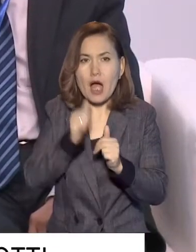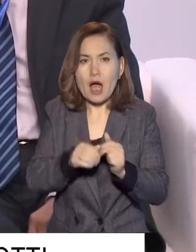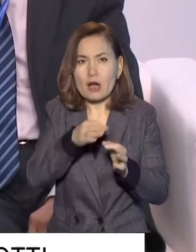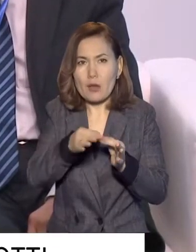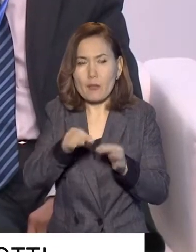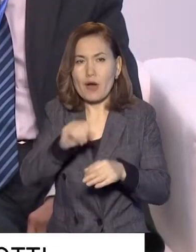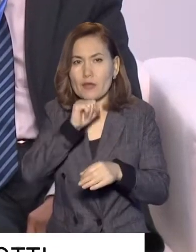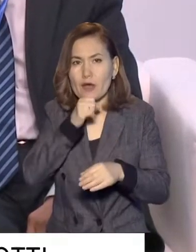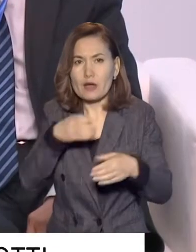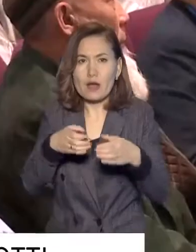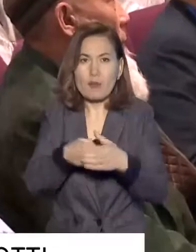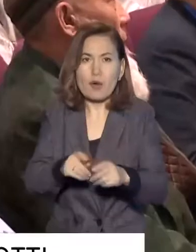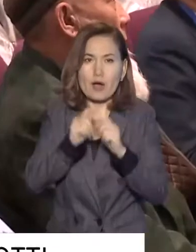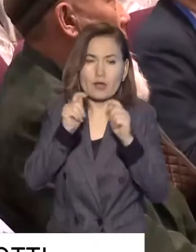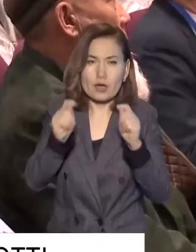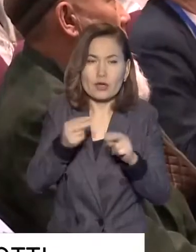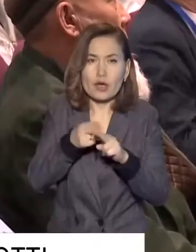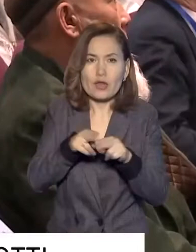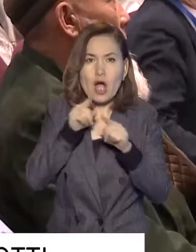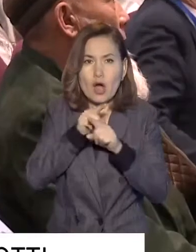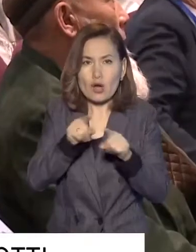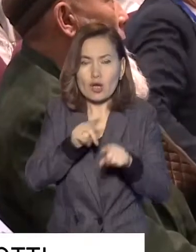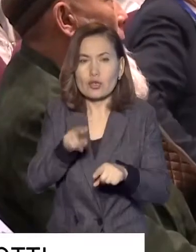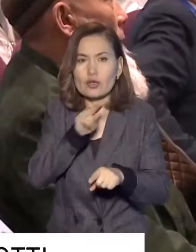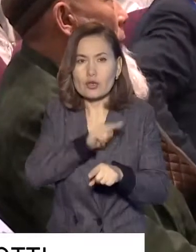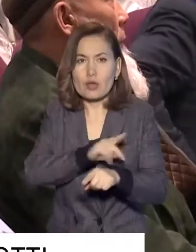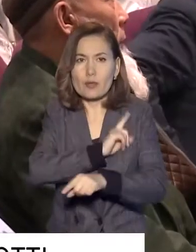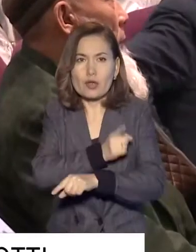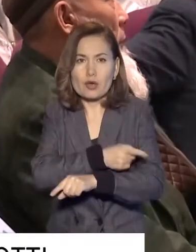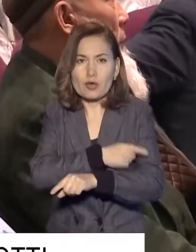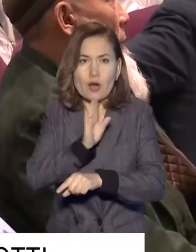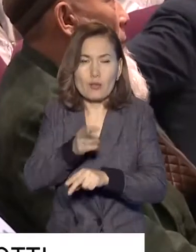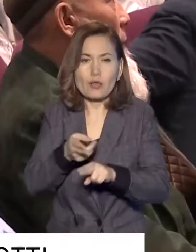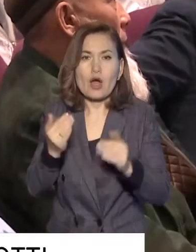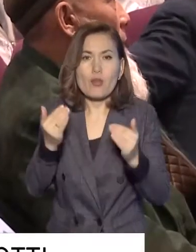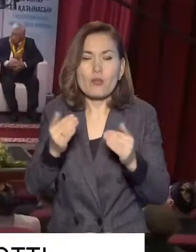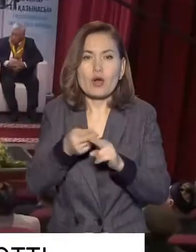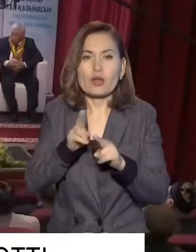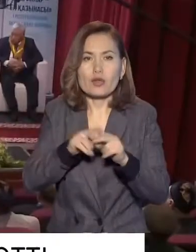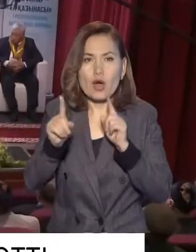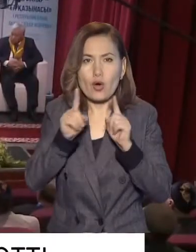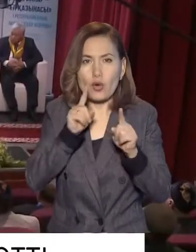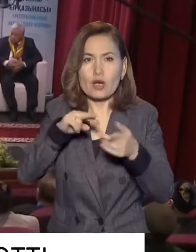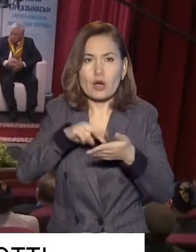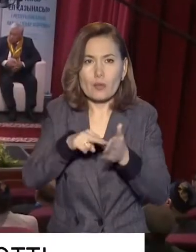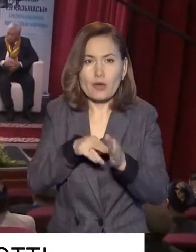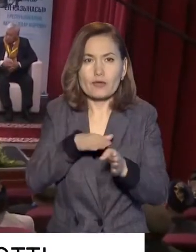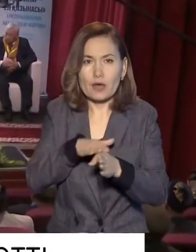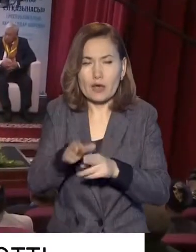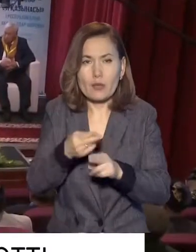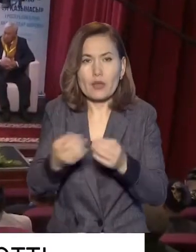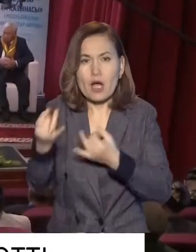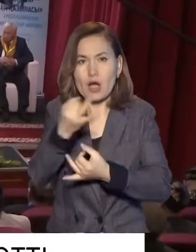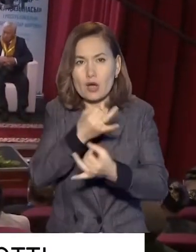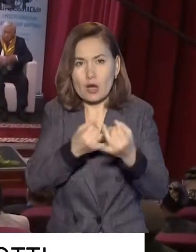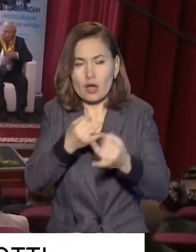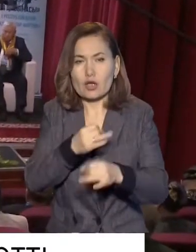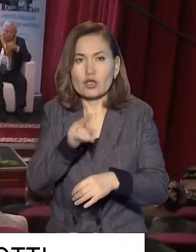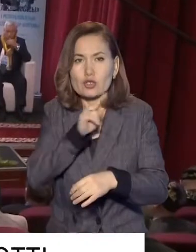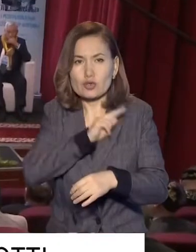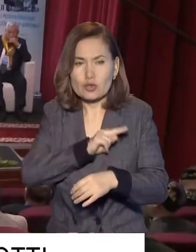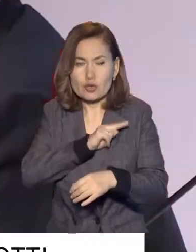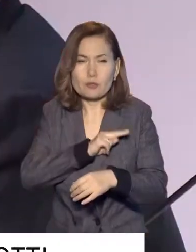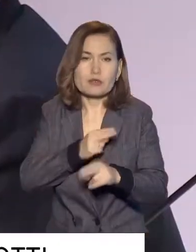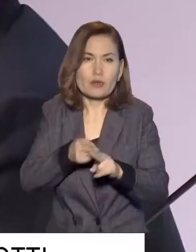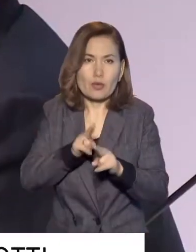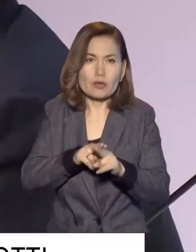өңірде ақсақалдар кеңесі құрылып, үгіт-насихат жұмыстары күшеймек. Ал бүгінгі форум сол жоспарды іске асыруға талқау жүргізуге бағытталған